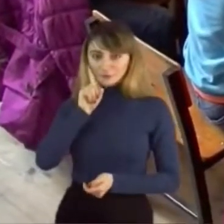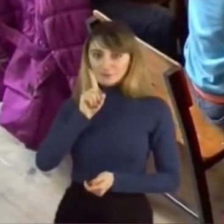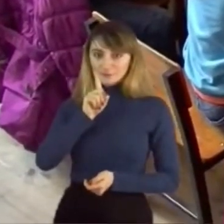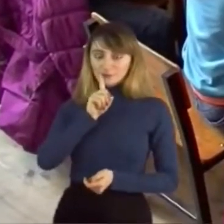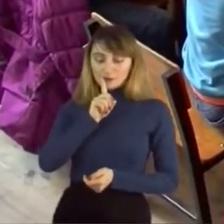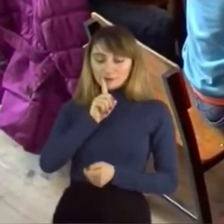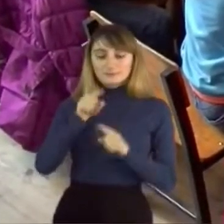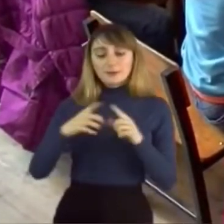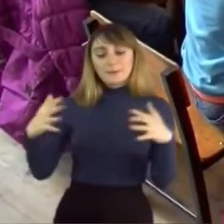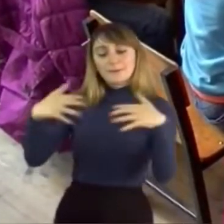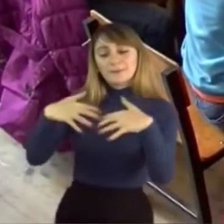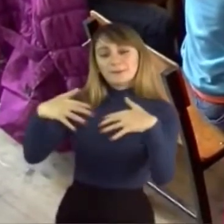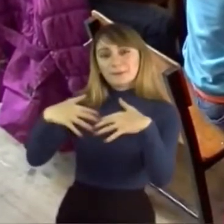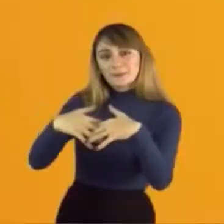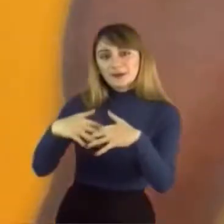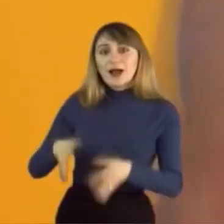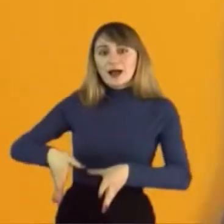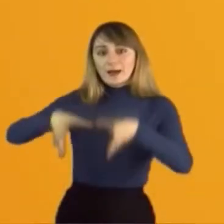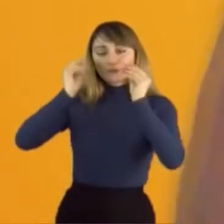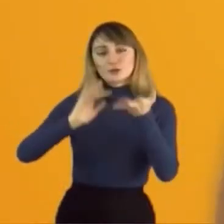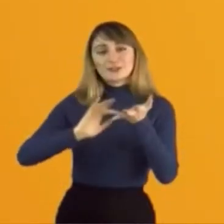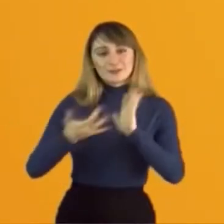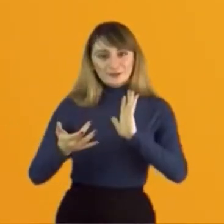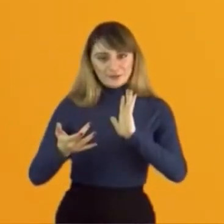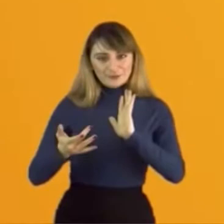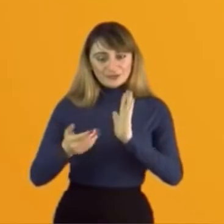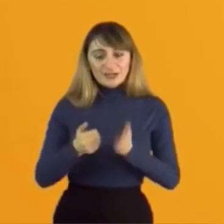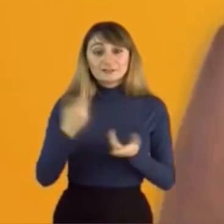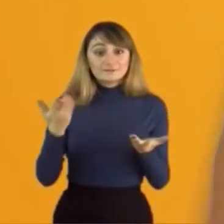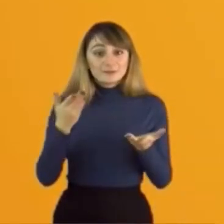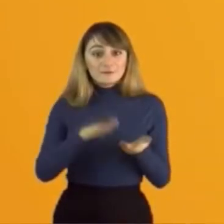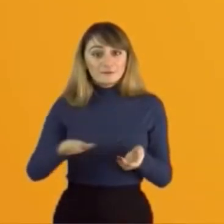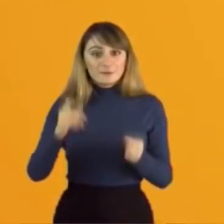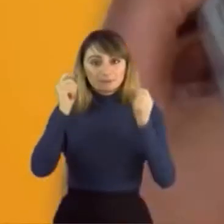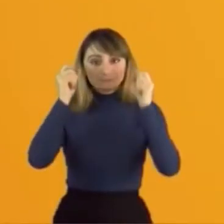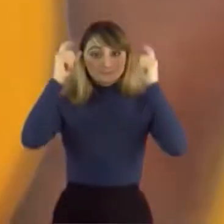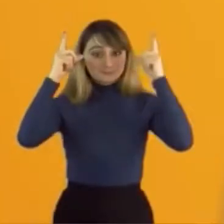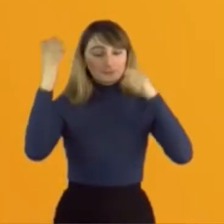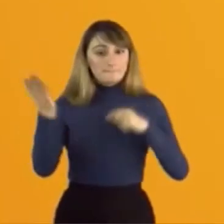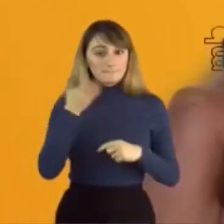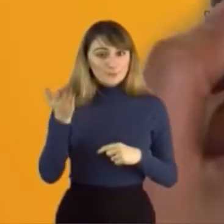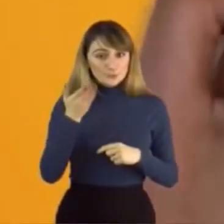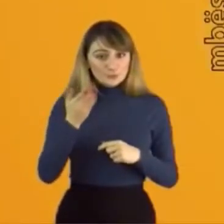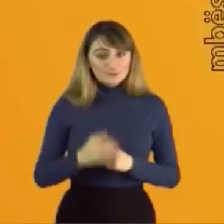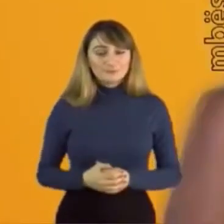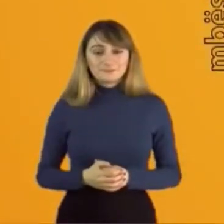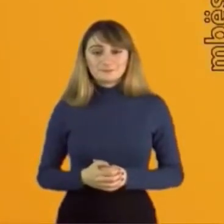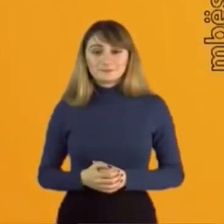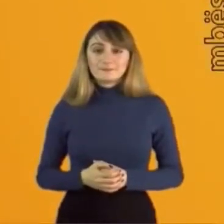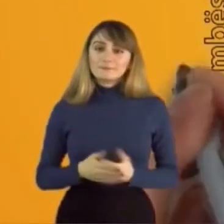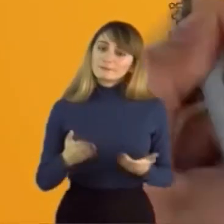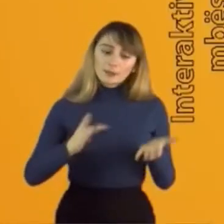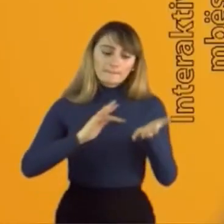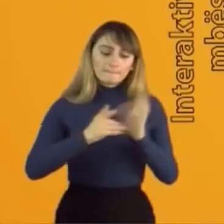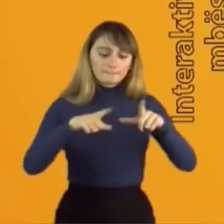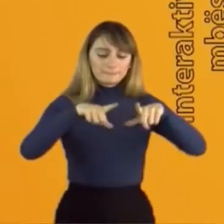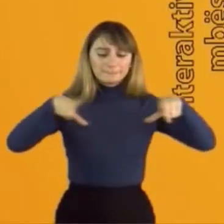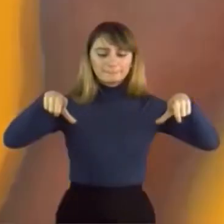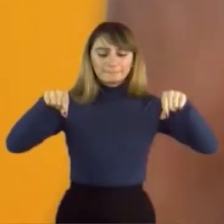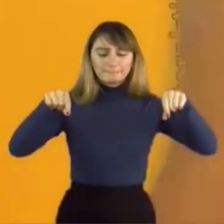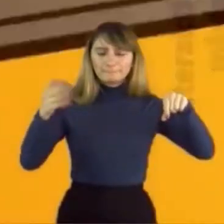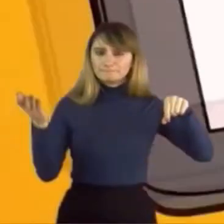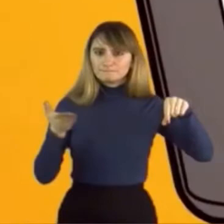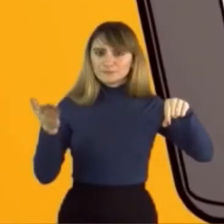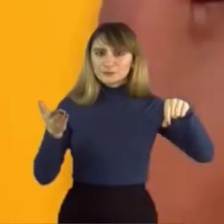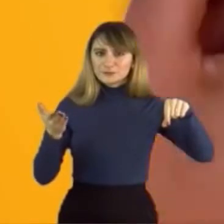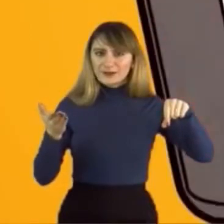që nuk dëgjojnë nëpërmjet metodës e-learning. Në këtë kuadër, projekti konsiston në krijimin e një databaze që